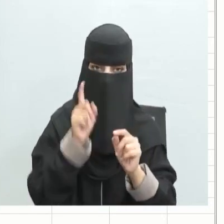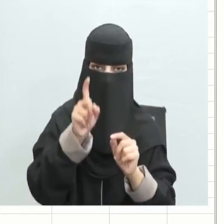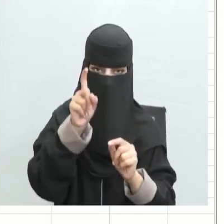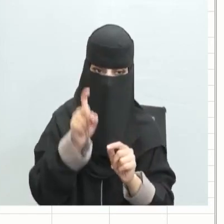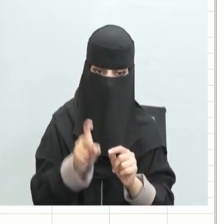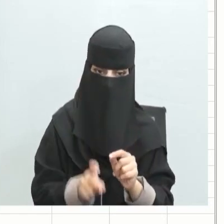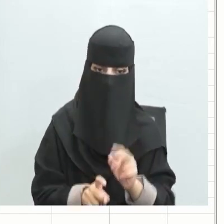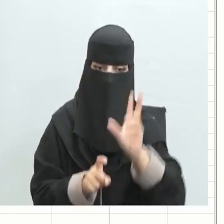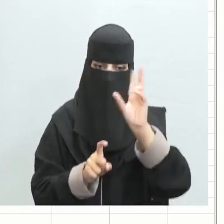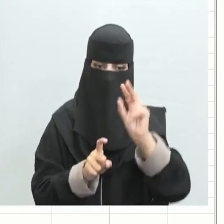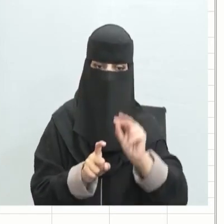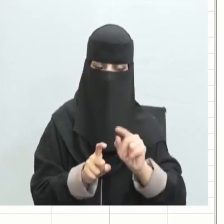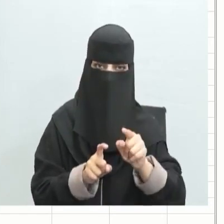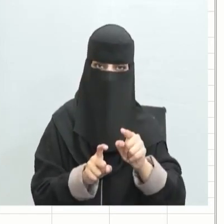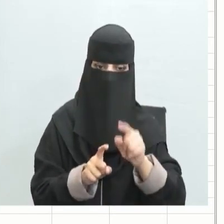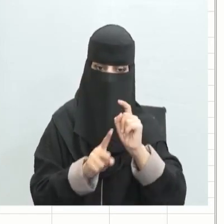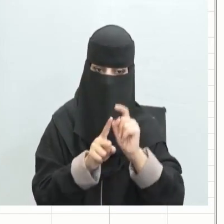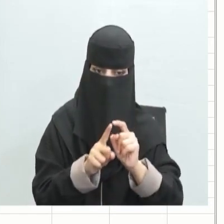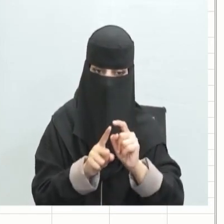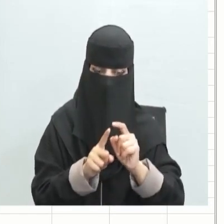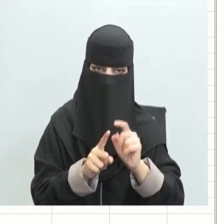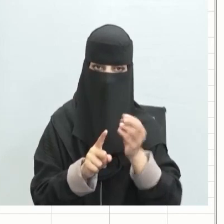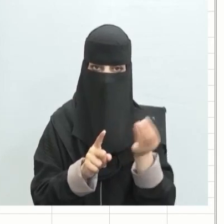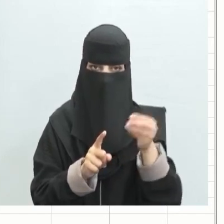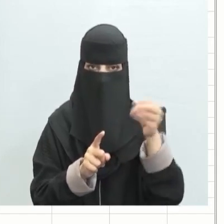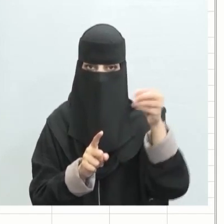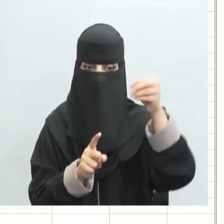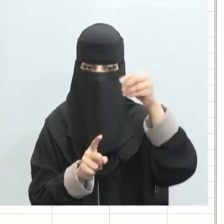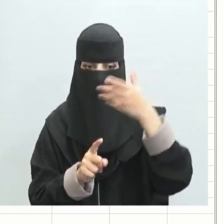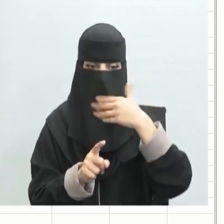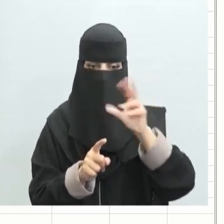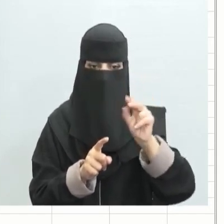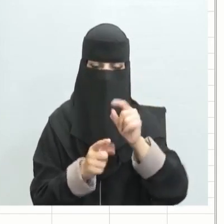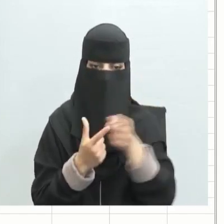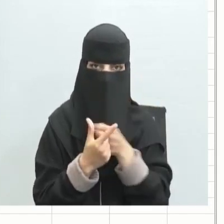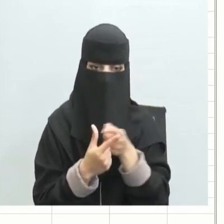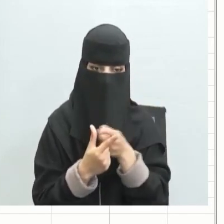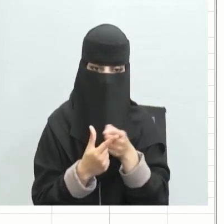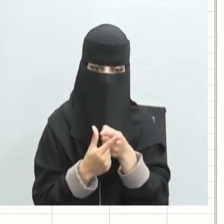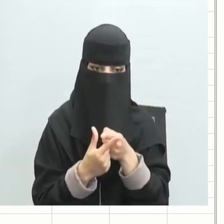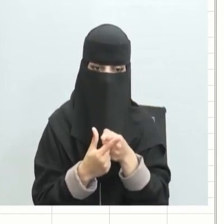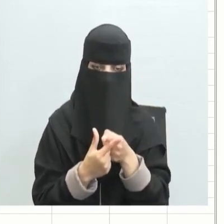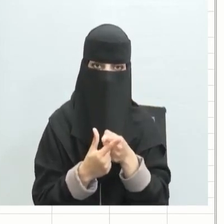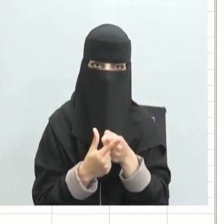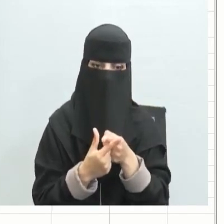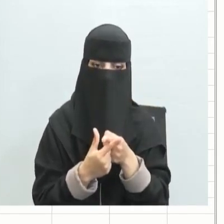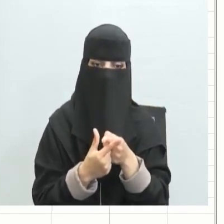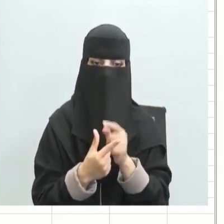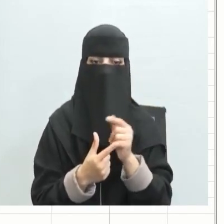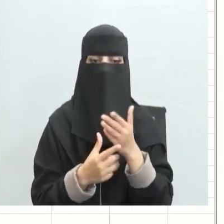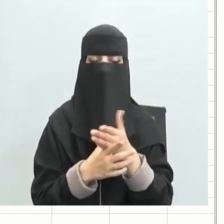المثلثات ايضا حيعطي نسبه متراكبه او نسبه متشابهه ما بين اللي هو هو هذه